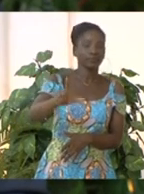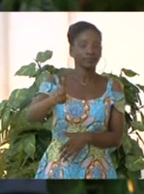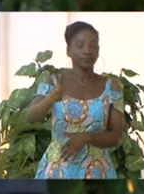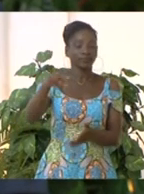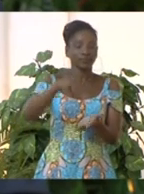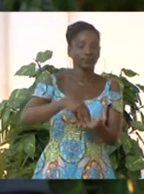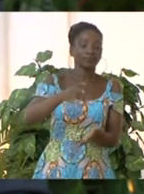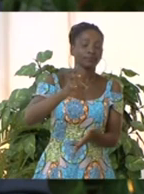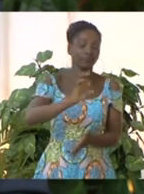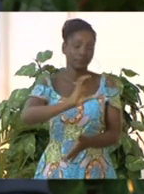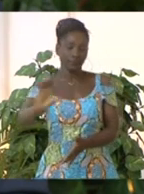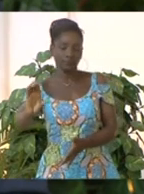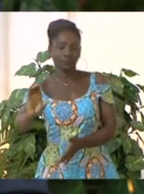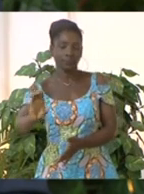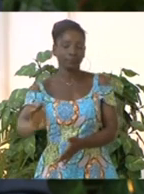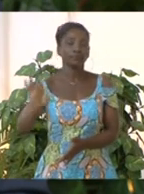700, soit